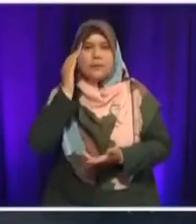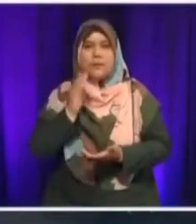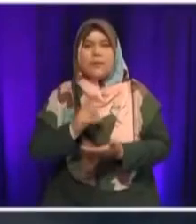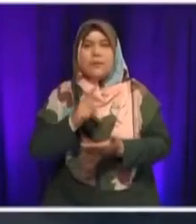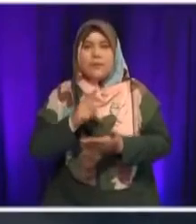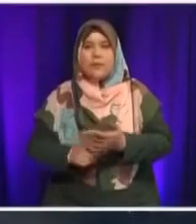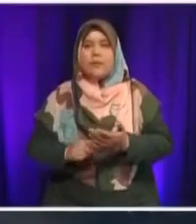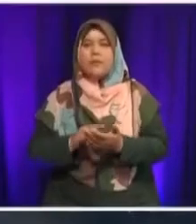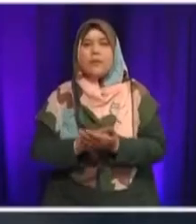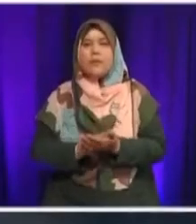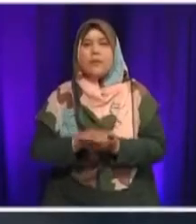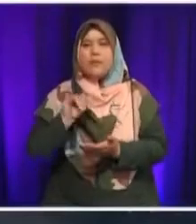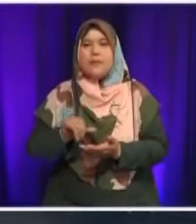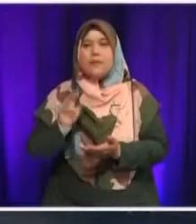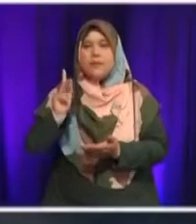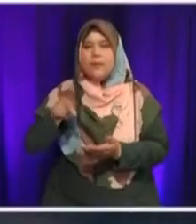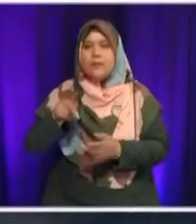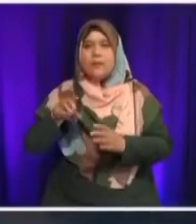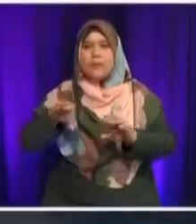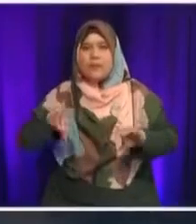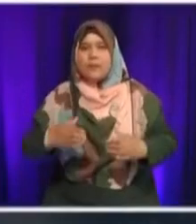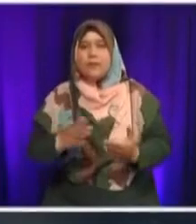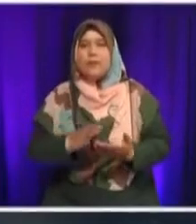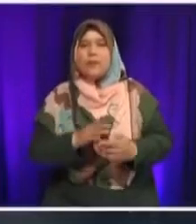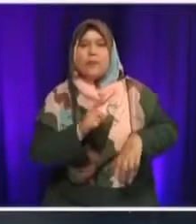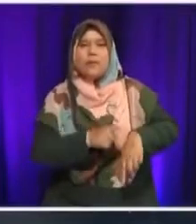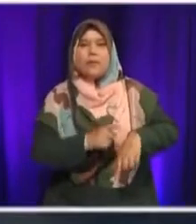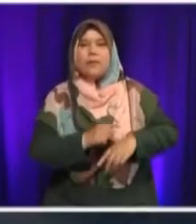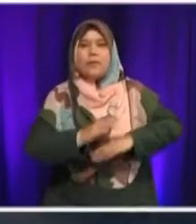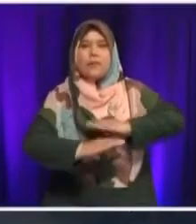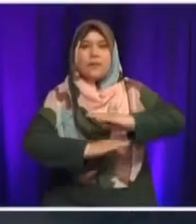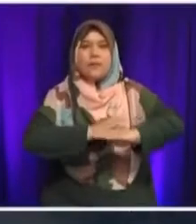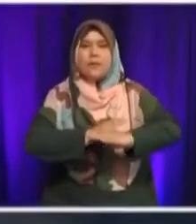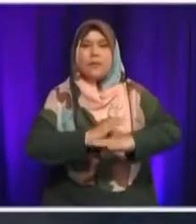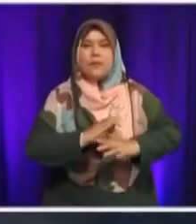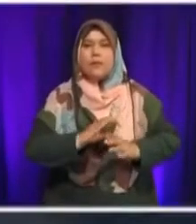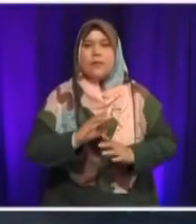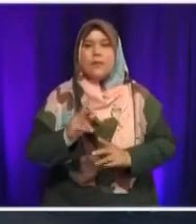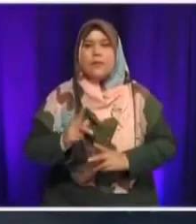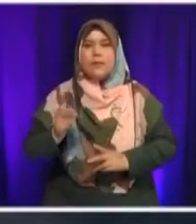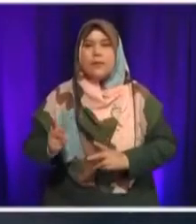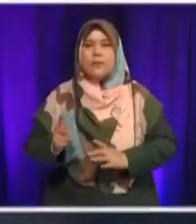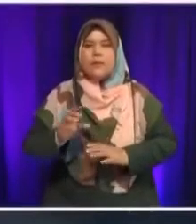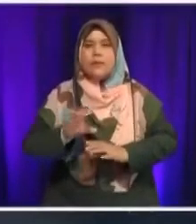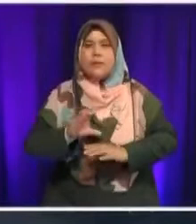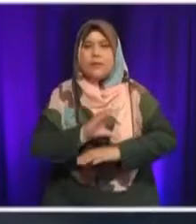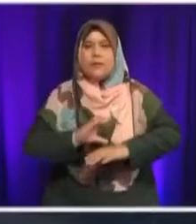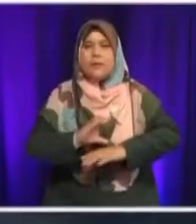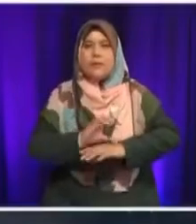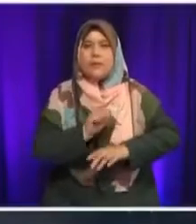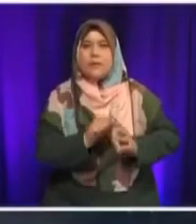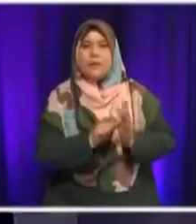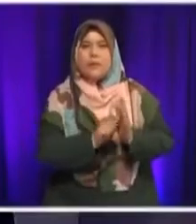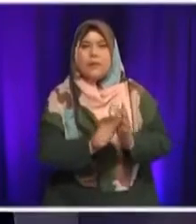apa yang perlu dibuat semasa membungkus produk coklat dengan betul oke jadinya